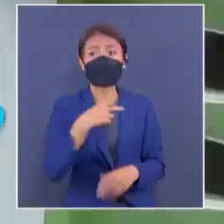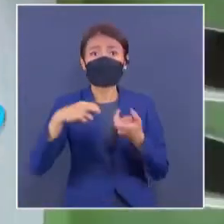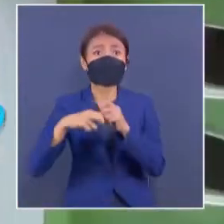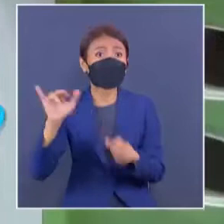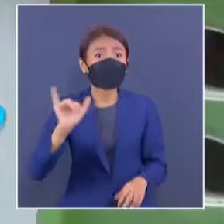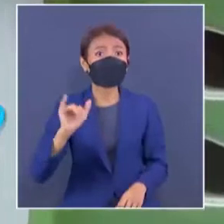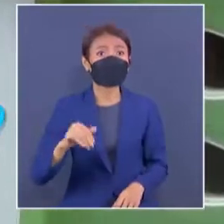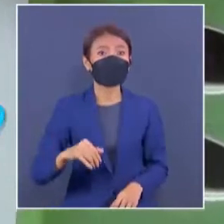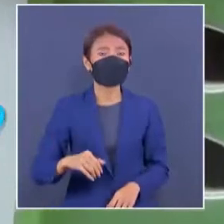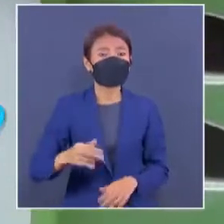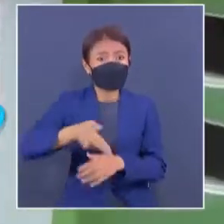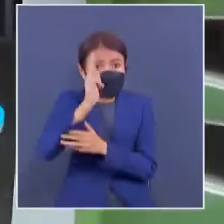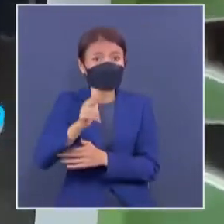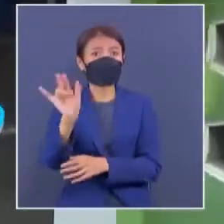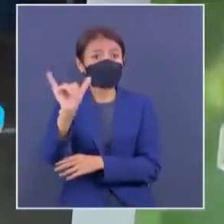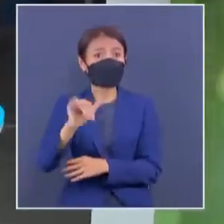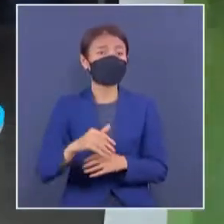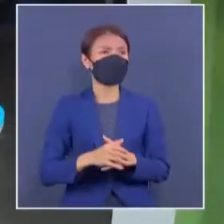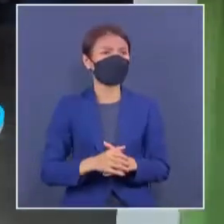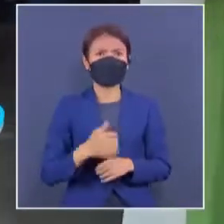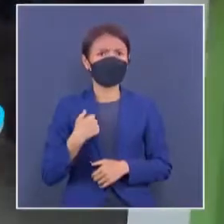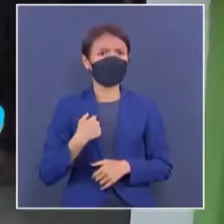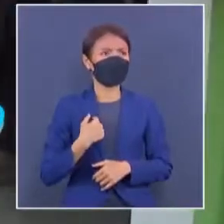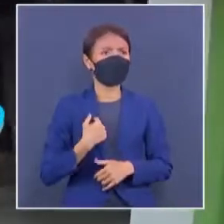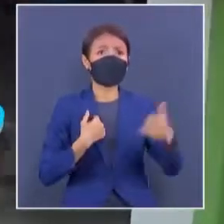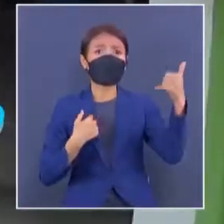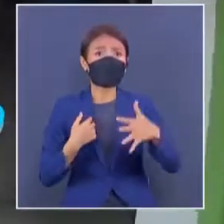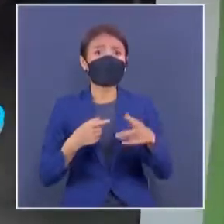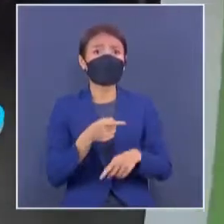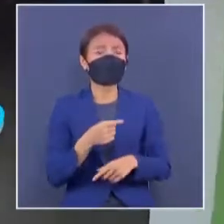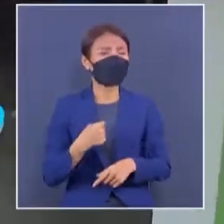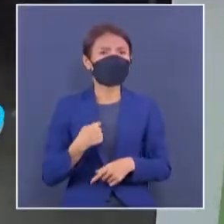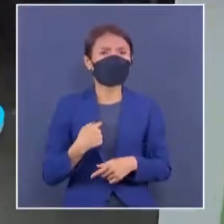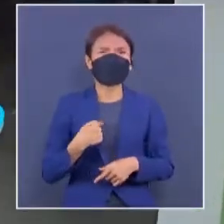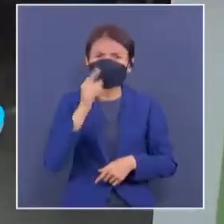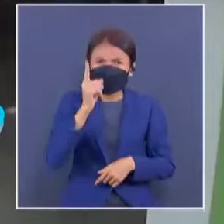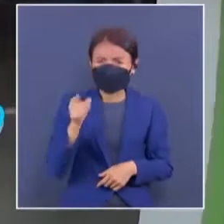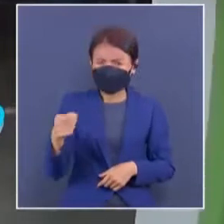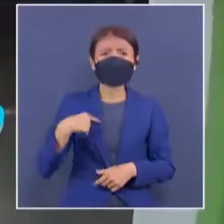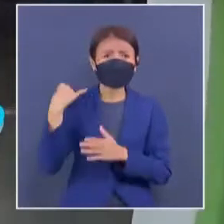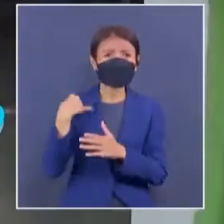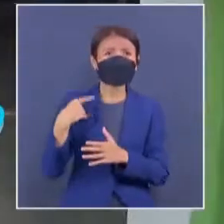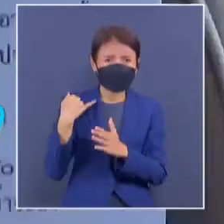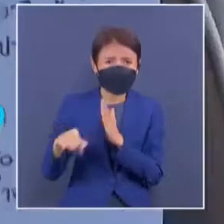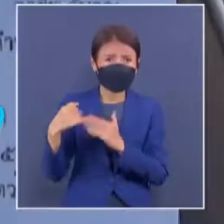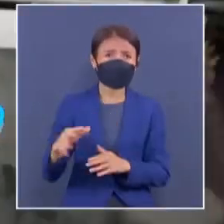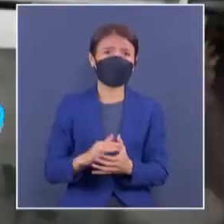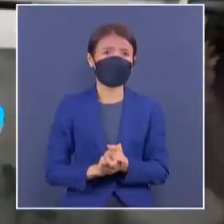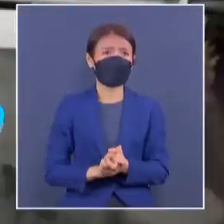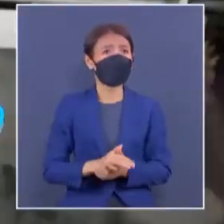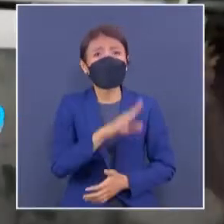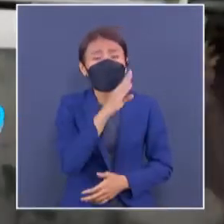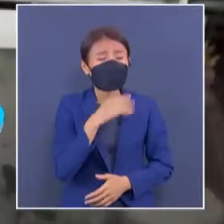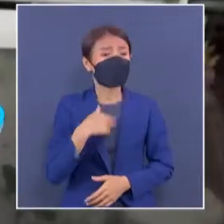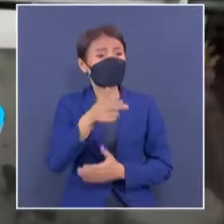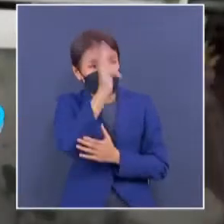างเงี้ย คือแล้วถ้าเกิดเหตุทำร้ายกันขึ้นมาจริงๆได้รับบาดเจ็บหรือว่าท้ายที่สุดแย่ๆเลยเนี่ยเสียชีวิตขึ้นมาเนี่ยมันจะช่วย